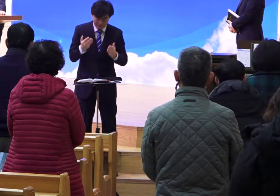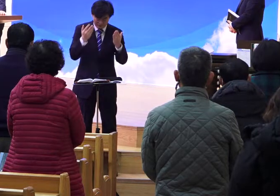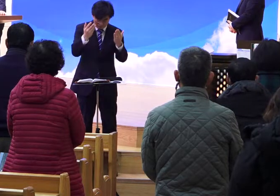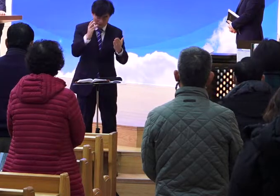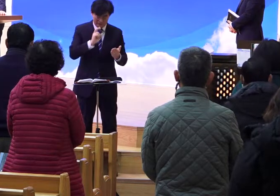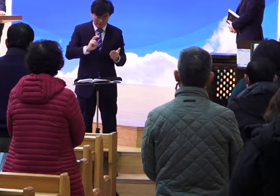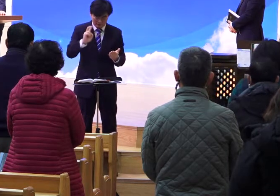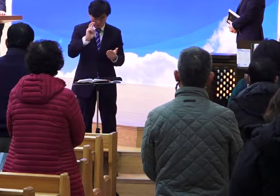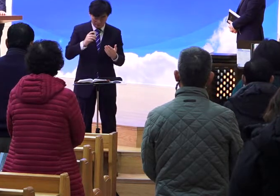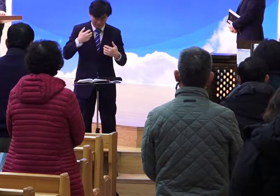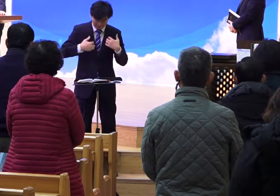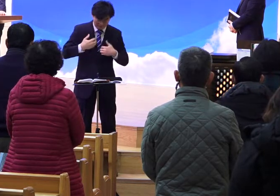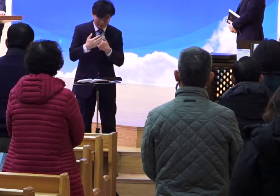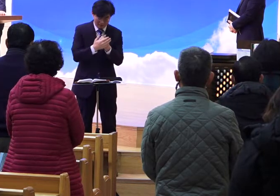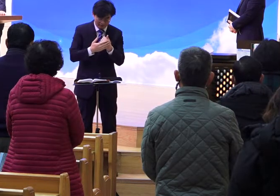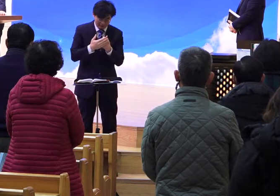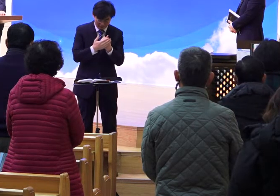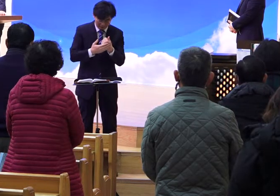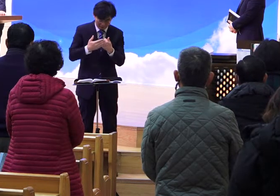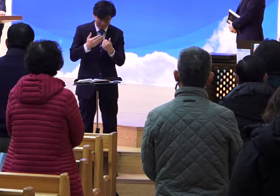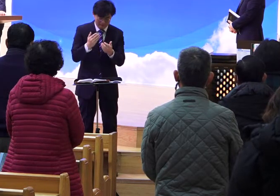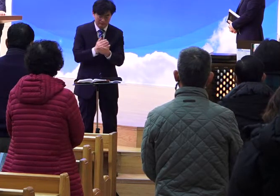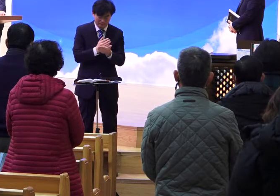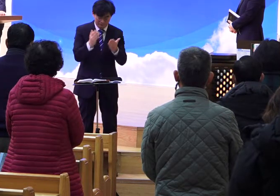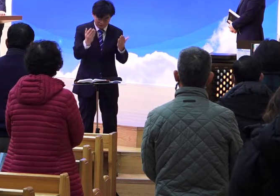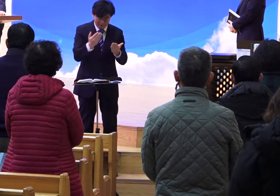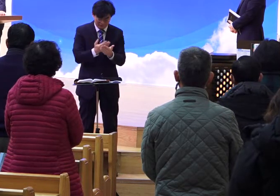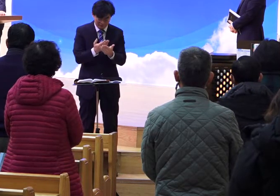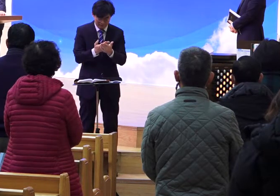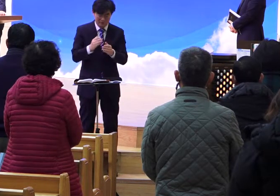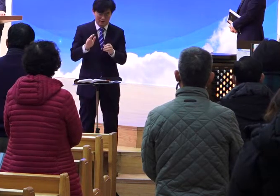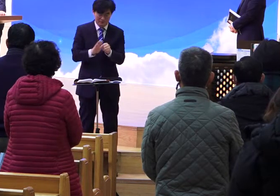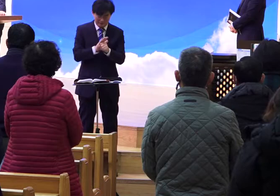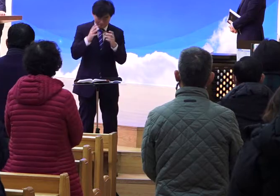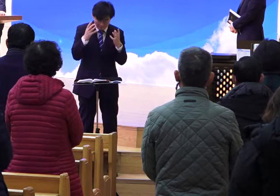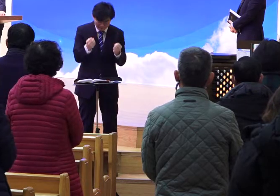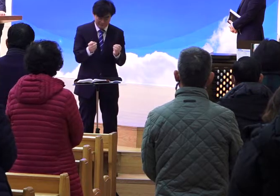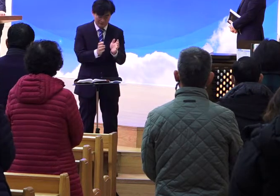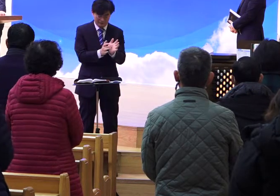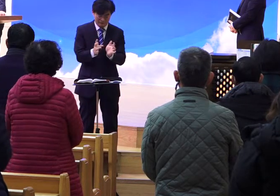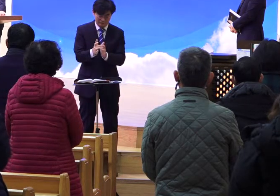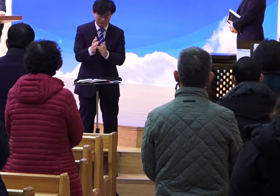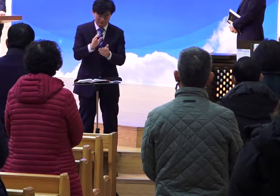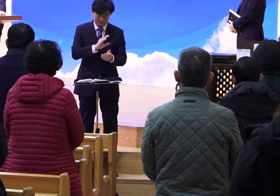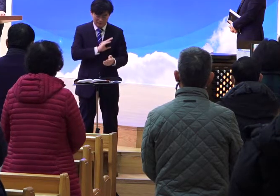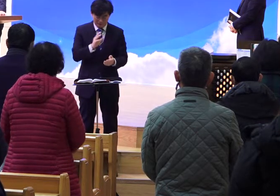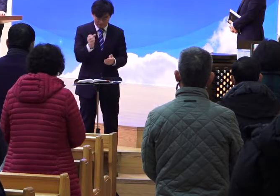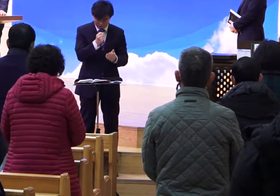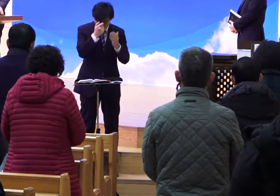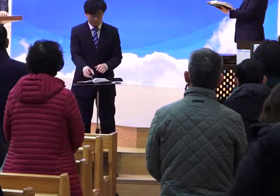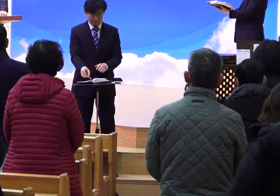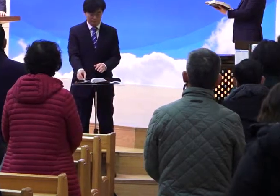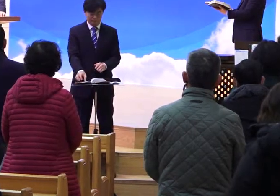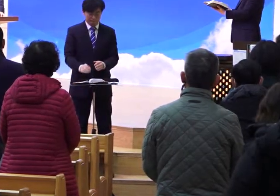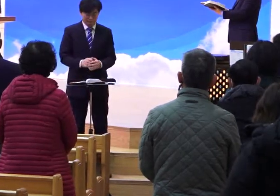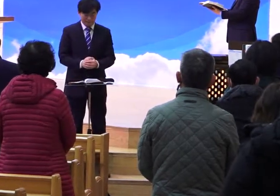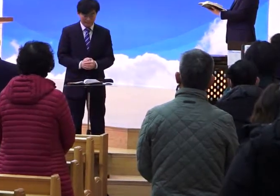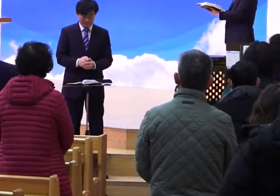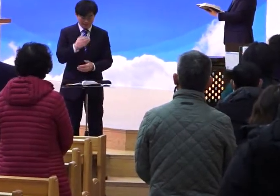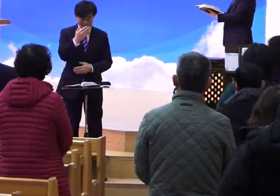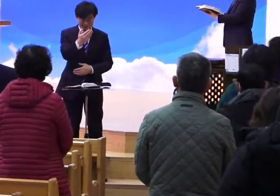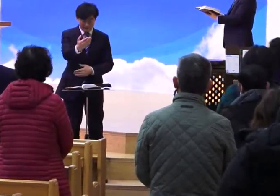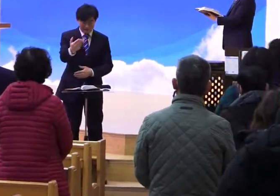은혜로운 시간들을 갖게 하여 주옵소서. 사랑이 많으신 예수님의 이름으로 기원하옵나이다. 아멘.